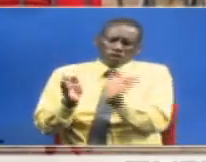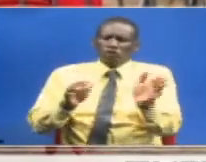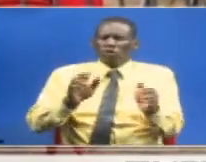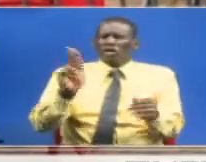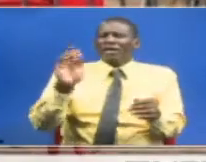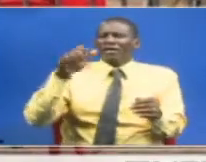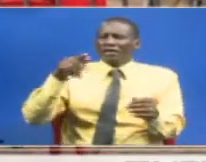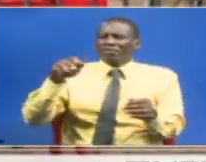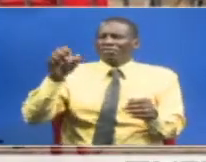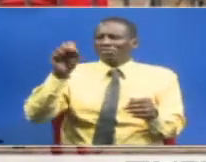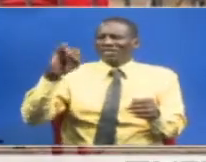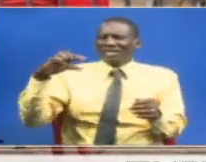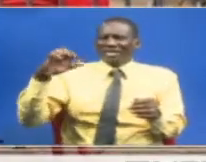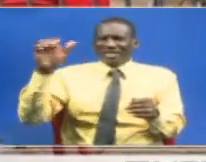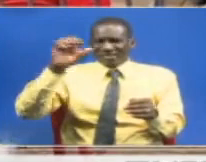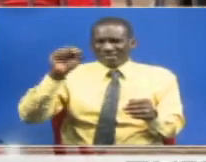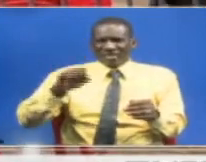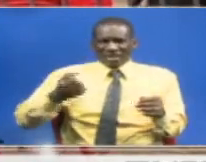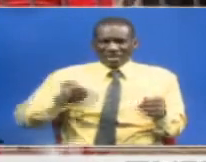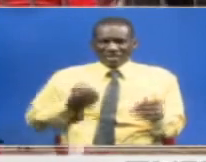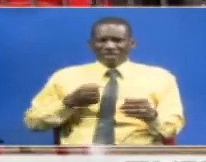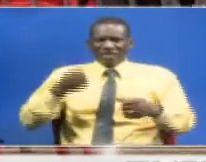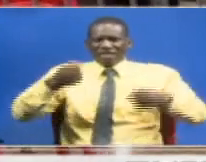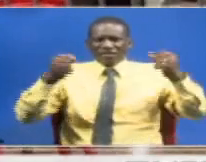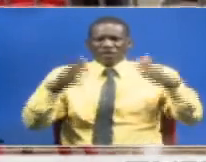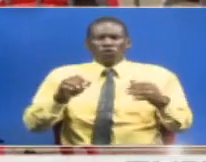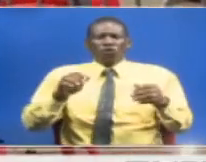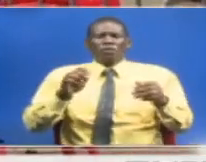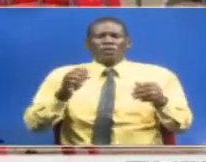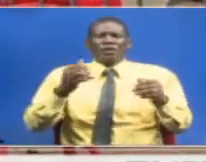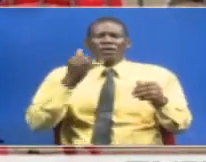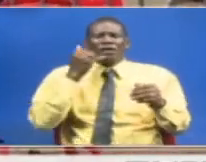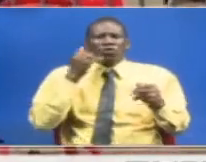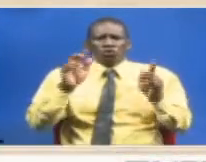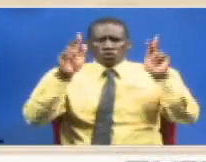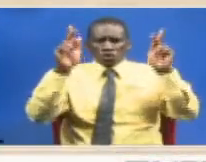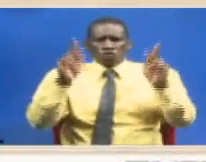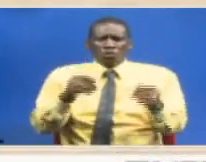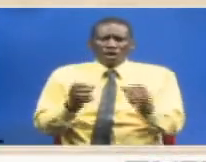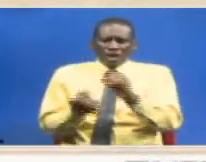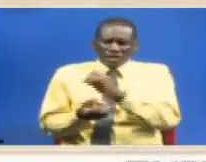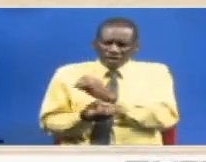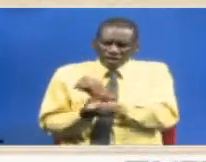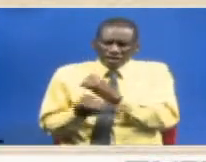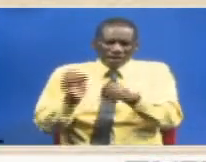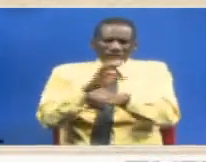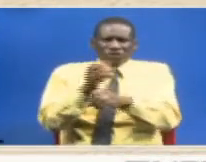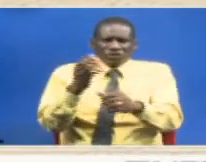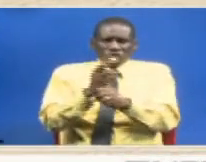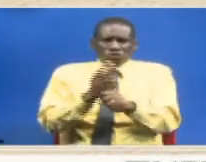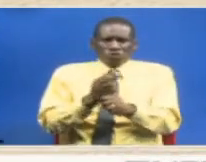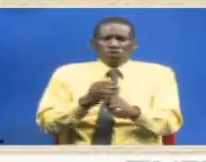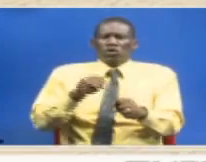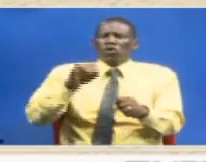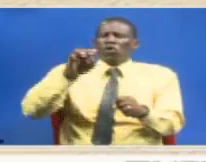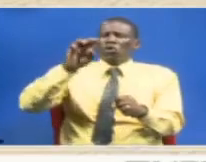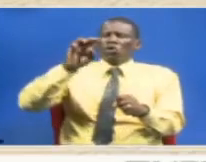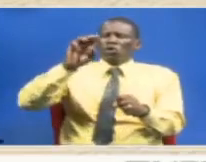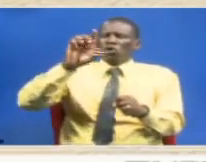to Tegat Kisumu Junction. Motorists from Nakuru to Kisumu are advised to use Londiani, Mohoroni and join the Kisumu Kericho